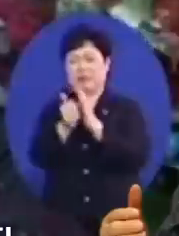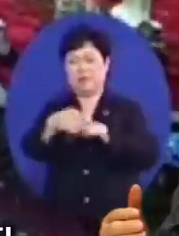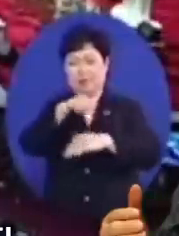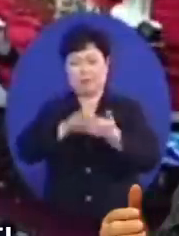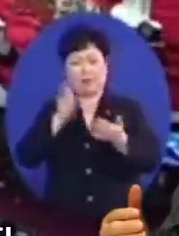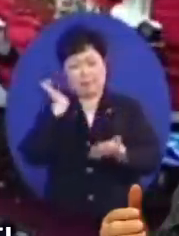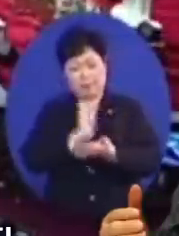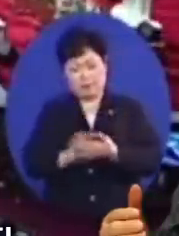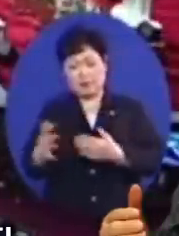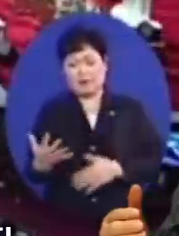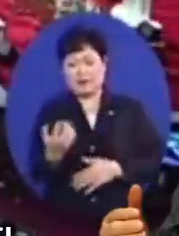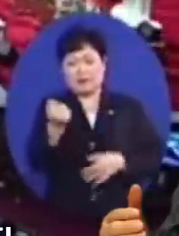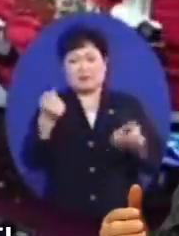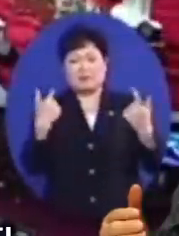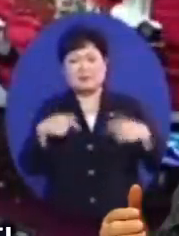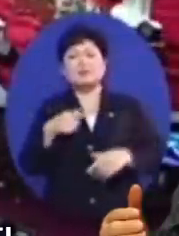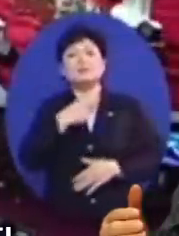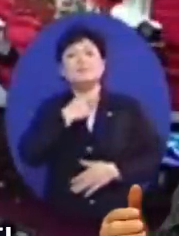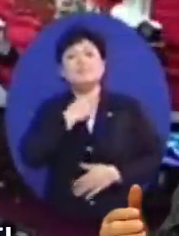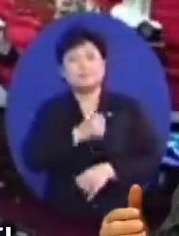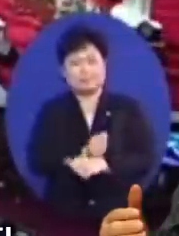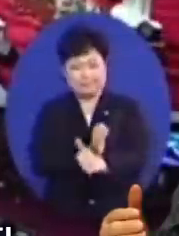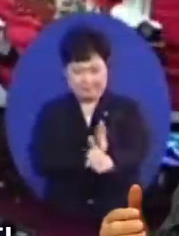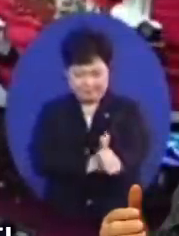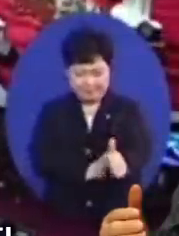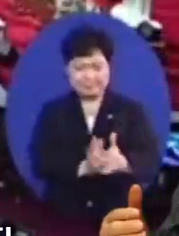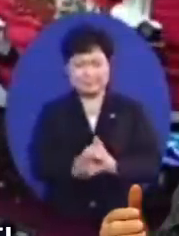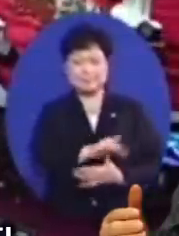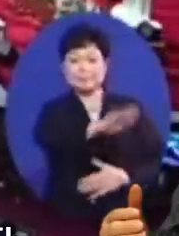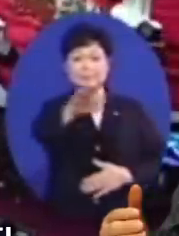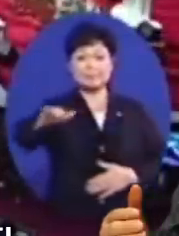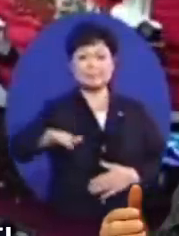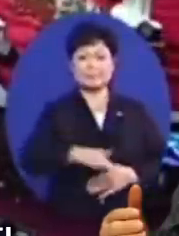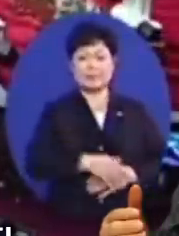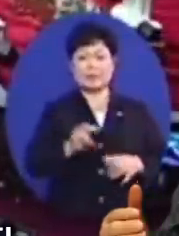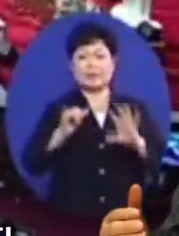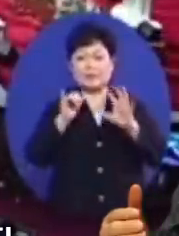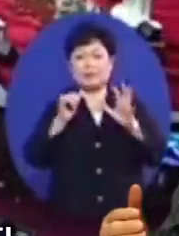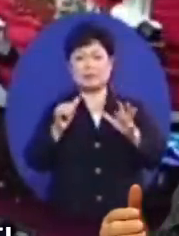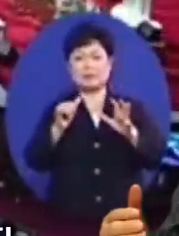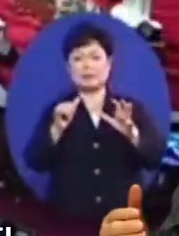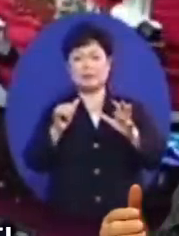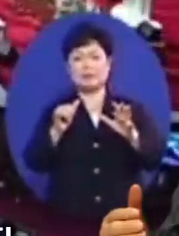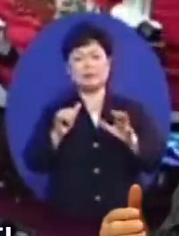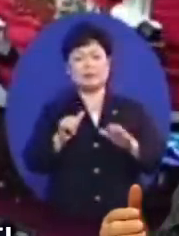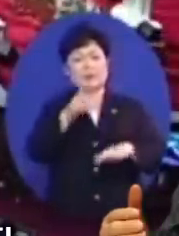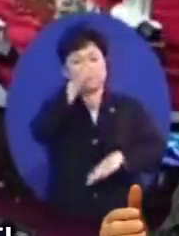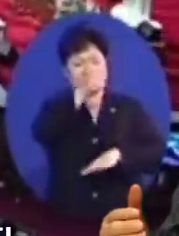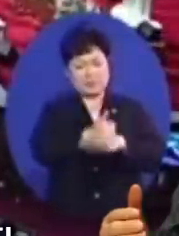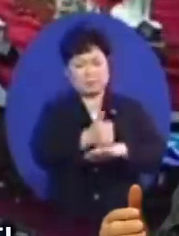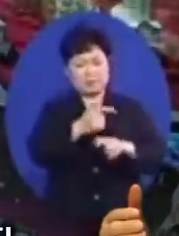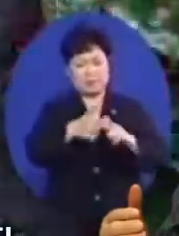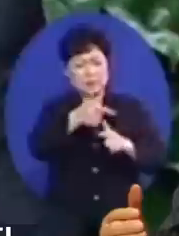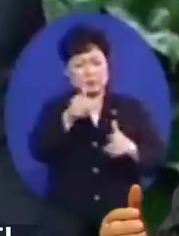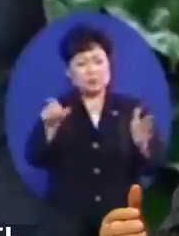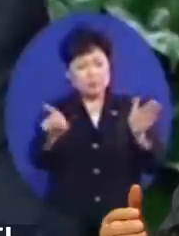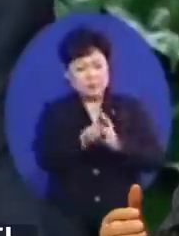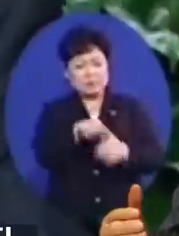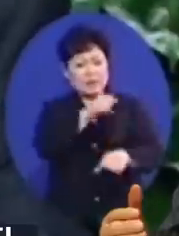평강을 갖추기를 늘 원해야 되는 것입니다. 우리가 이 세상에서 마지막 예수 믿으면서 해야 될